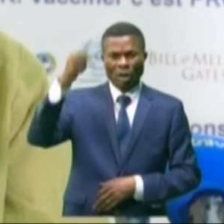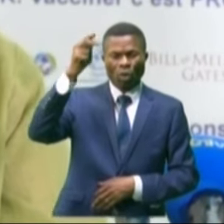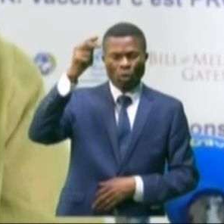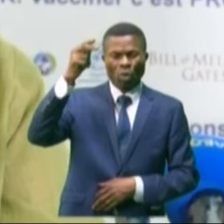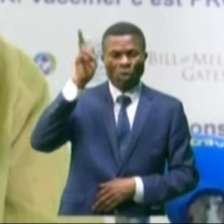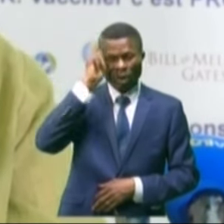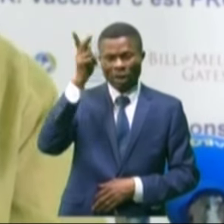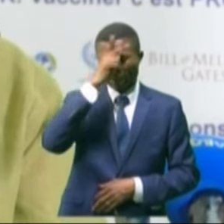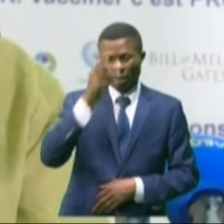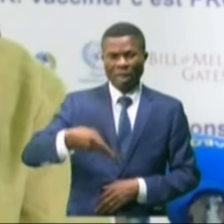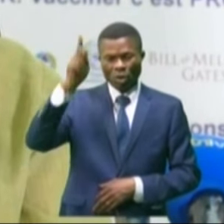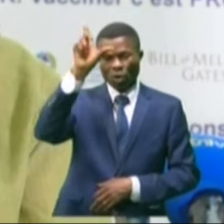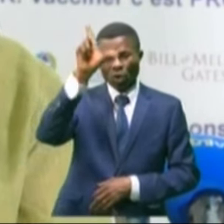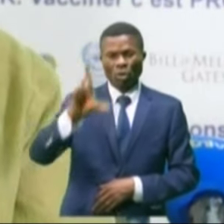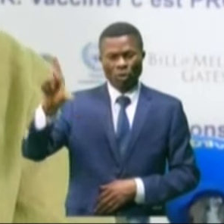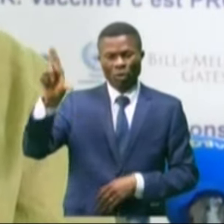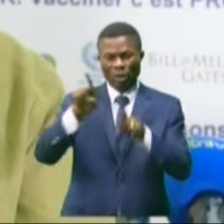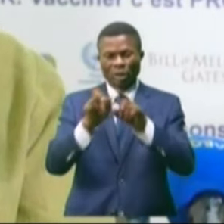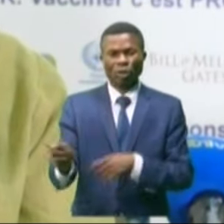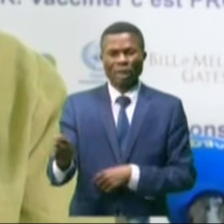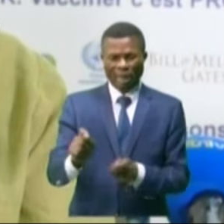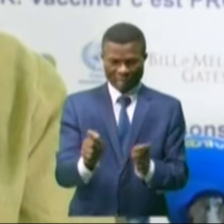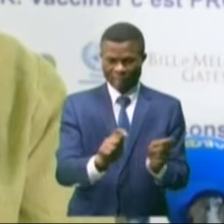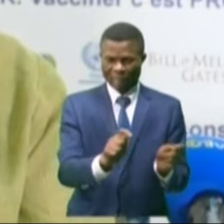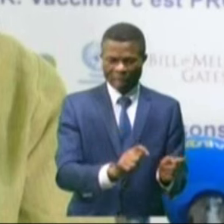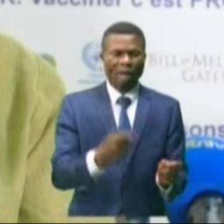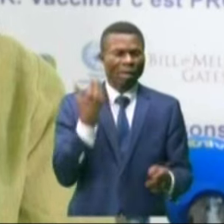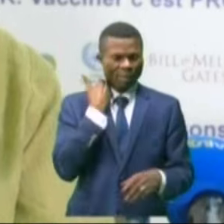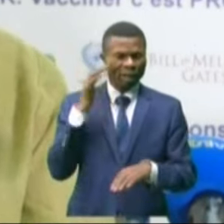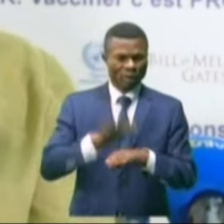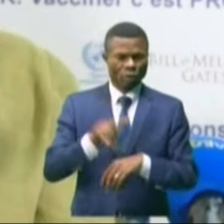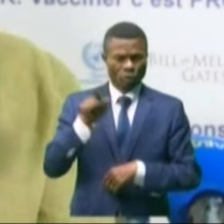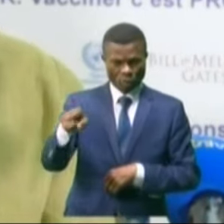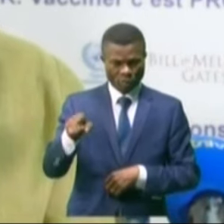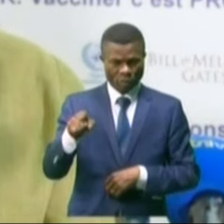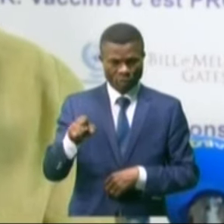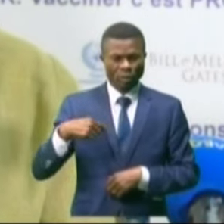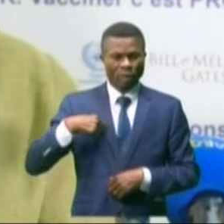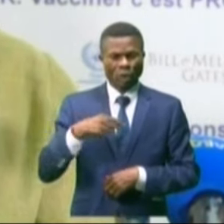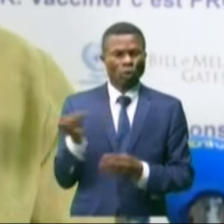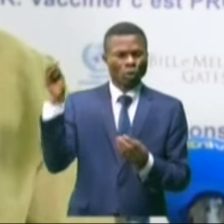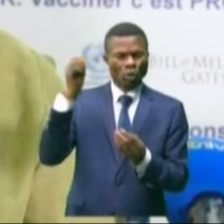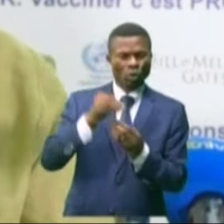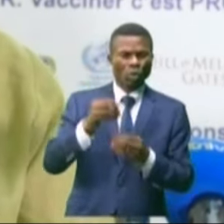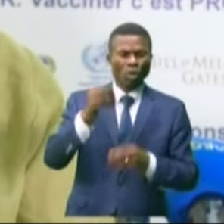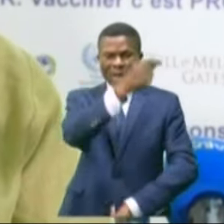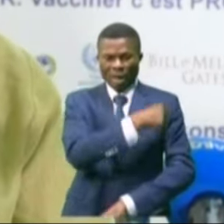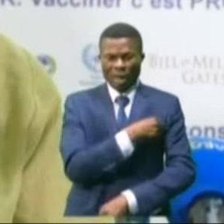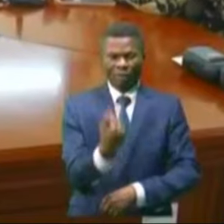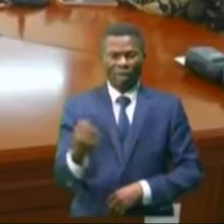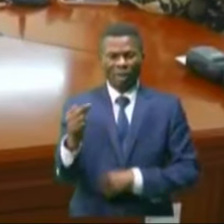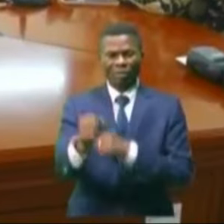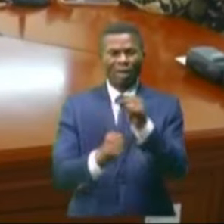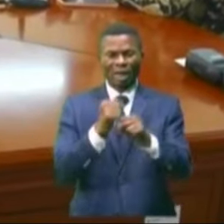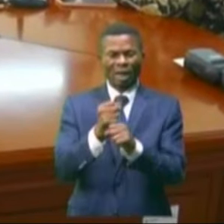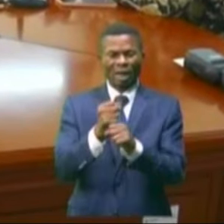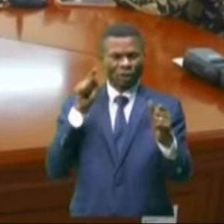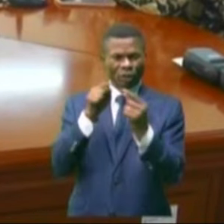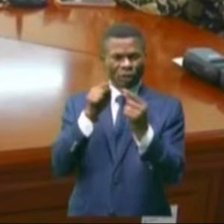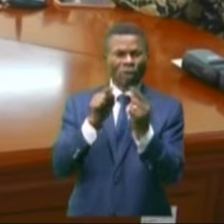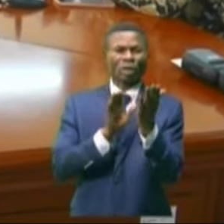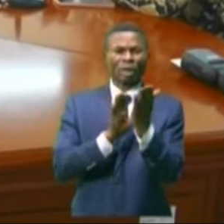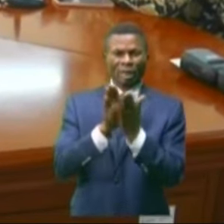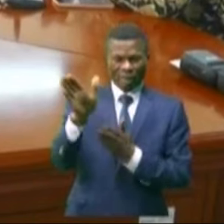le Haut-Lomami et le Tanganyika. C'est ainsi que dans ces provinces, on est allé jusqu'à vacciner les enfants de 15 ans. C'était aussi